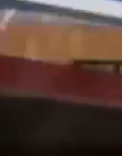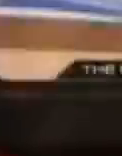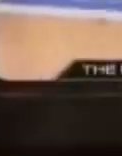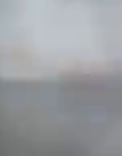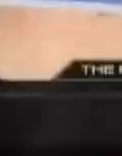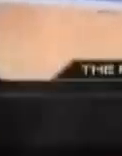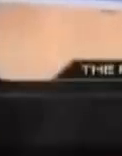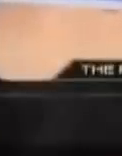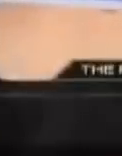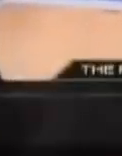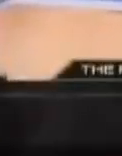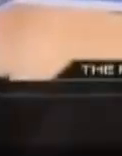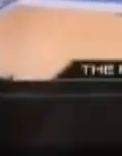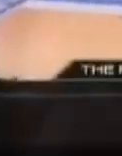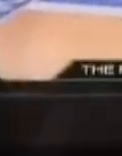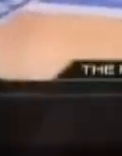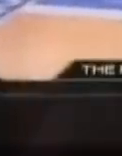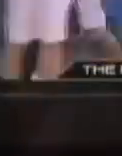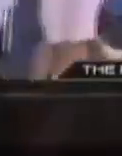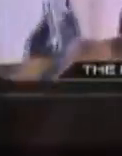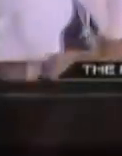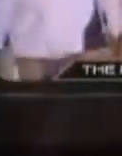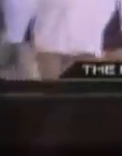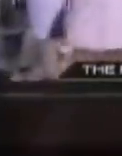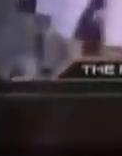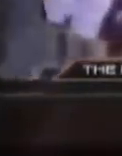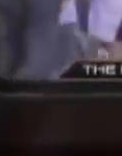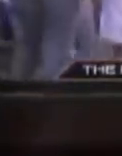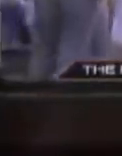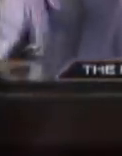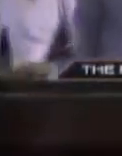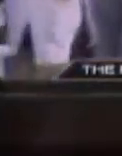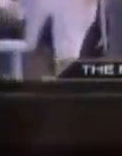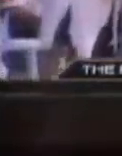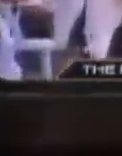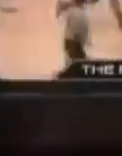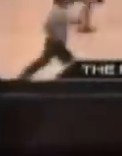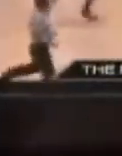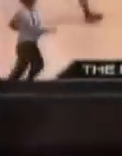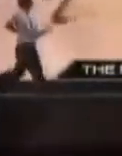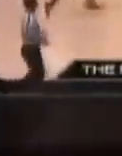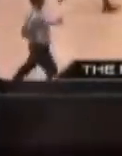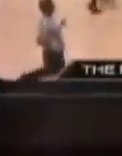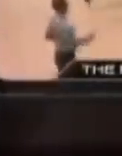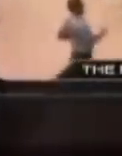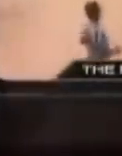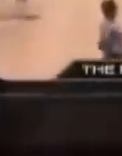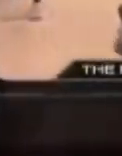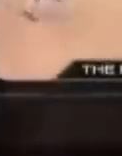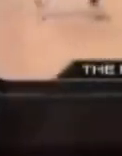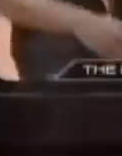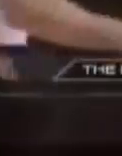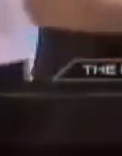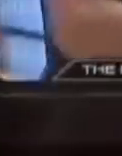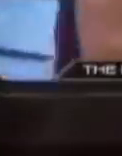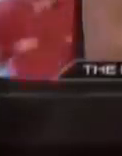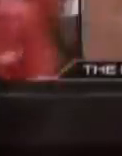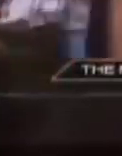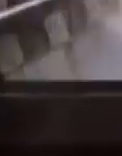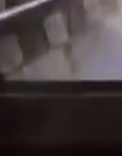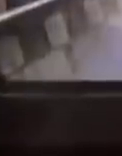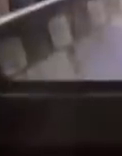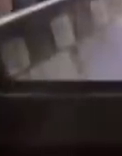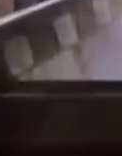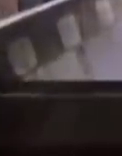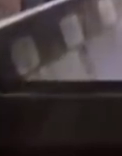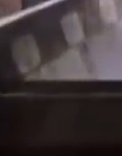rin. Sa action sports, defending champion na Bimeg Llamados nilampaso ng rain or shine sa